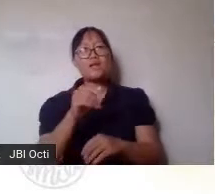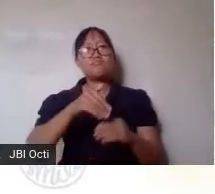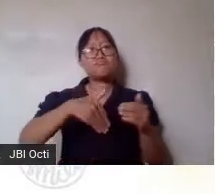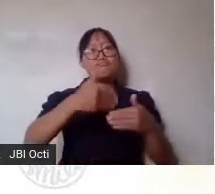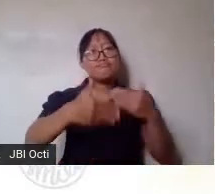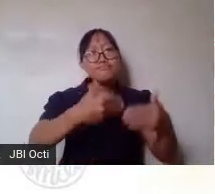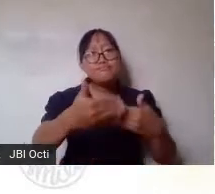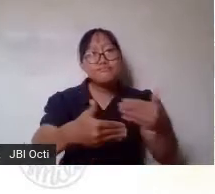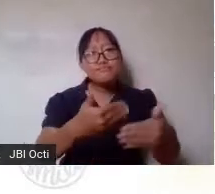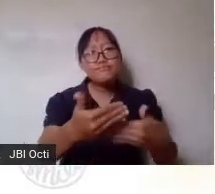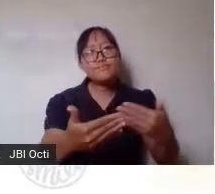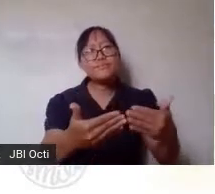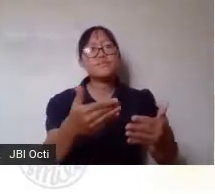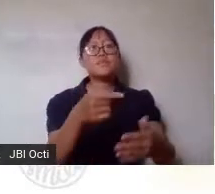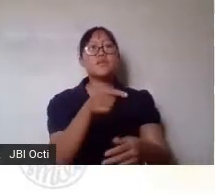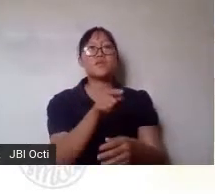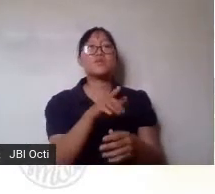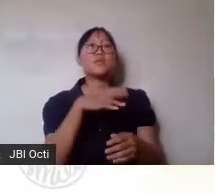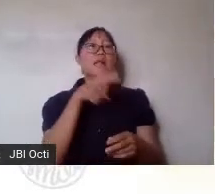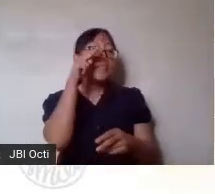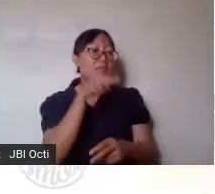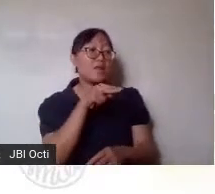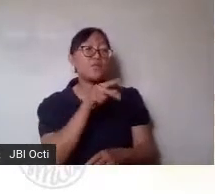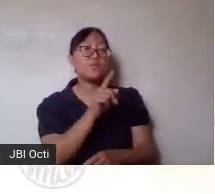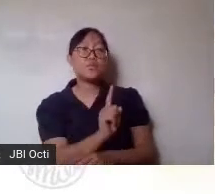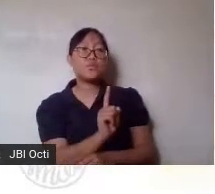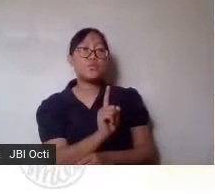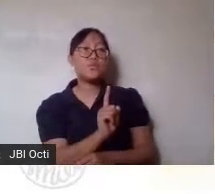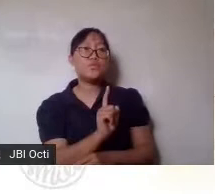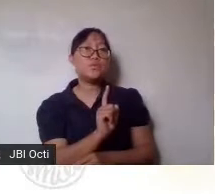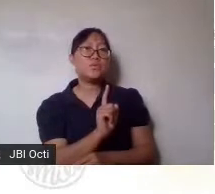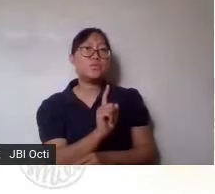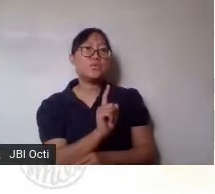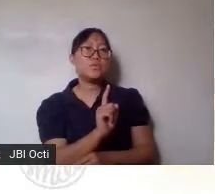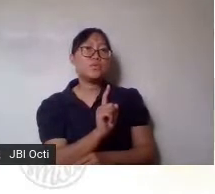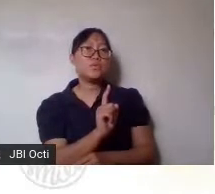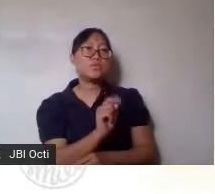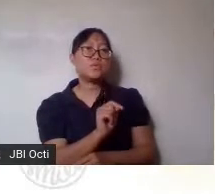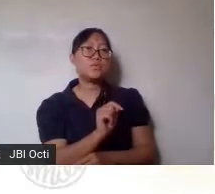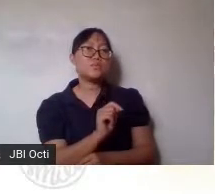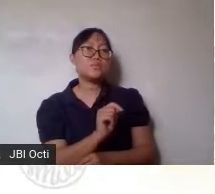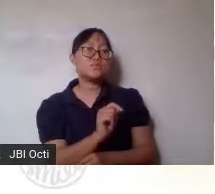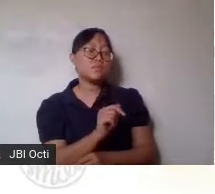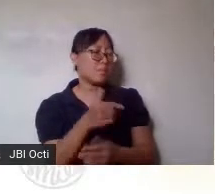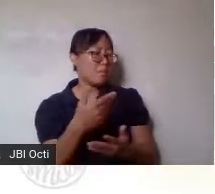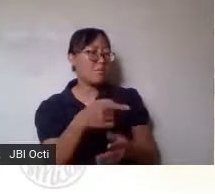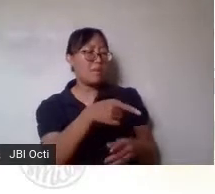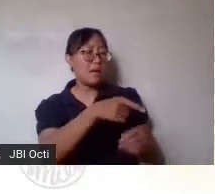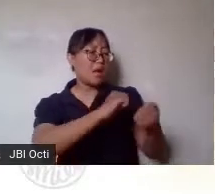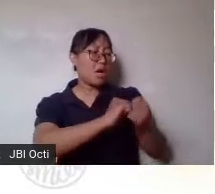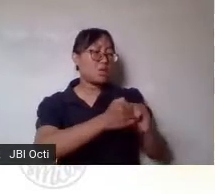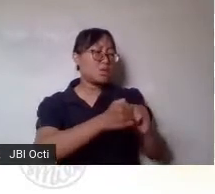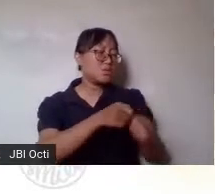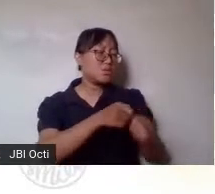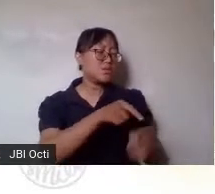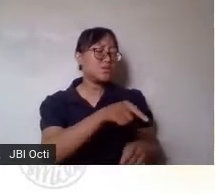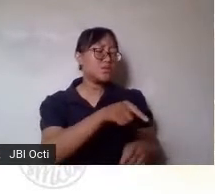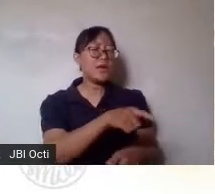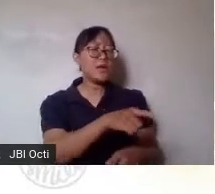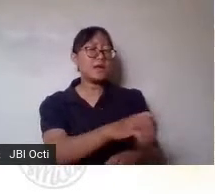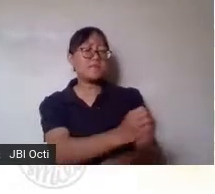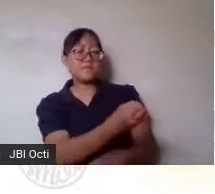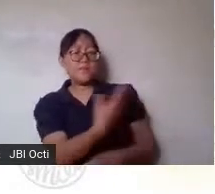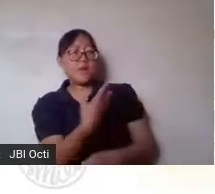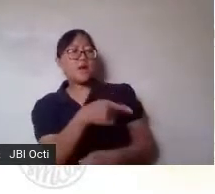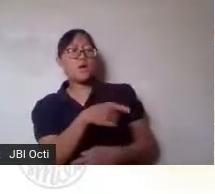setting. Karena nanti bisa kita dapatkan kasus dikeluhkan juga tidak diam, dikeluhkan juga impulsif